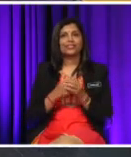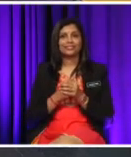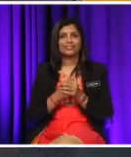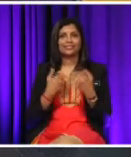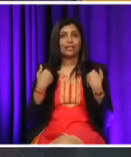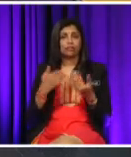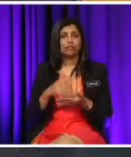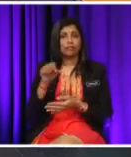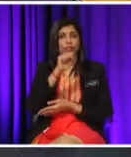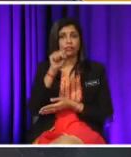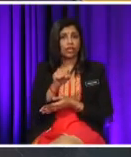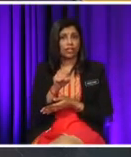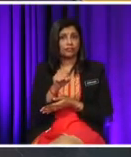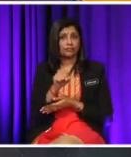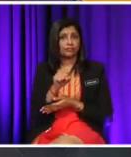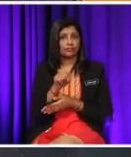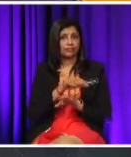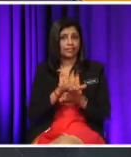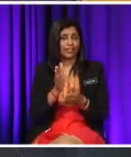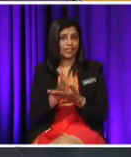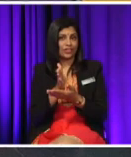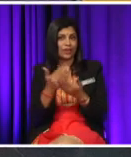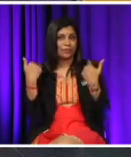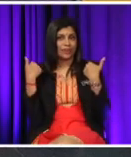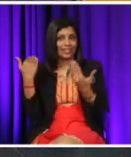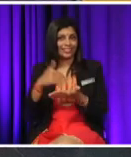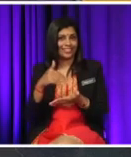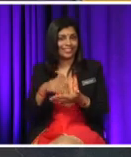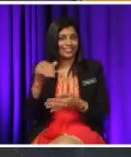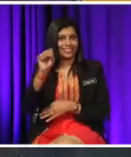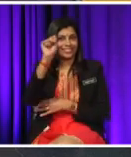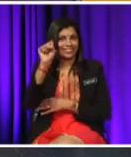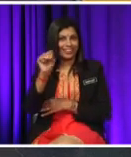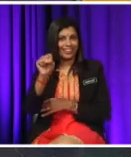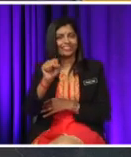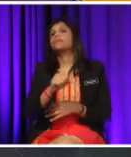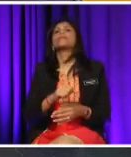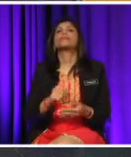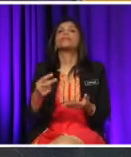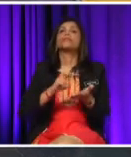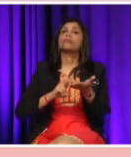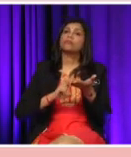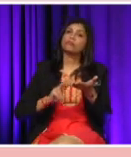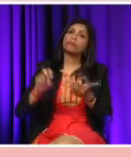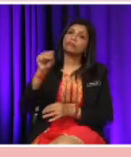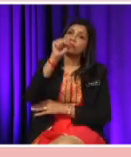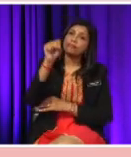kepada contoh yang ketiga Aduh Baik saya bacakan boleh